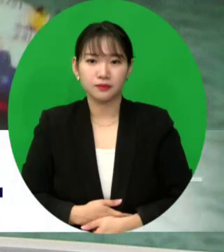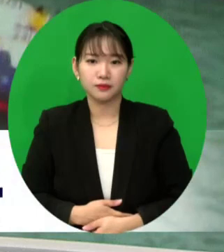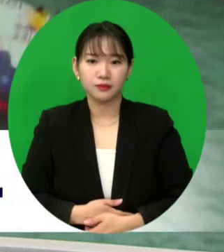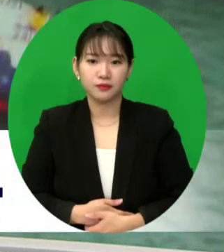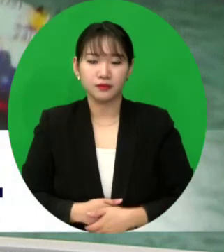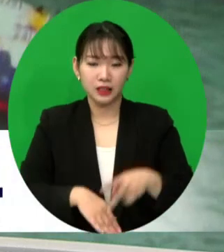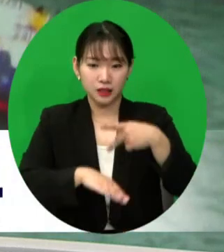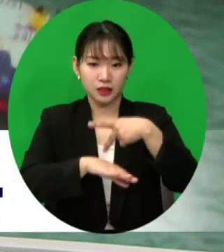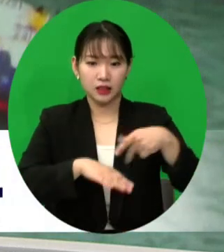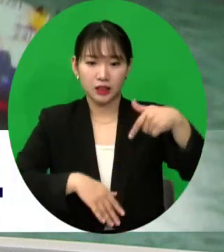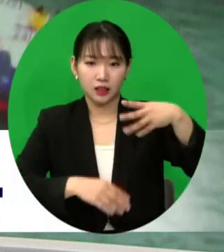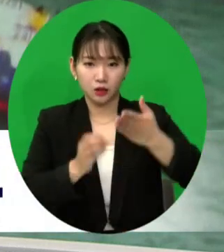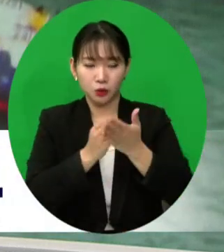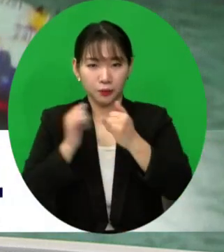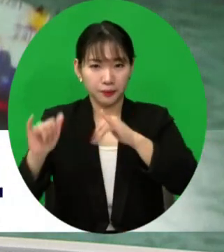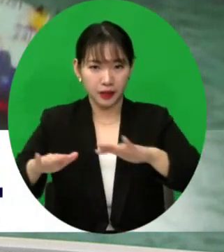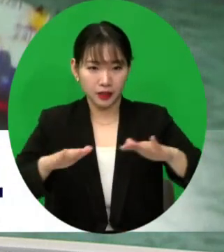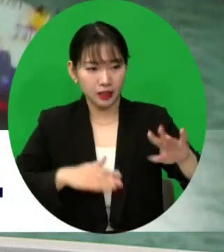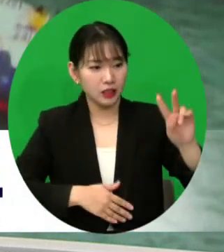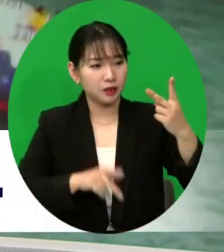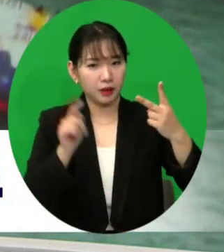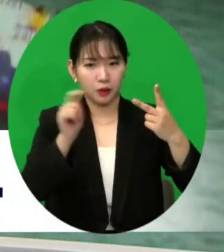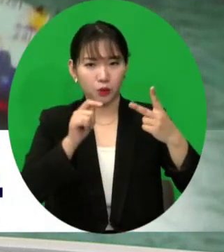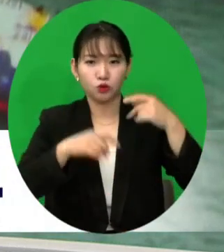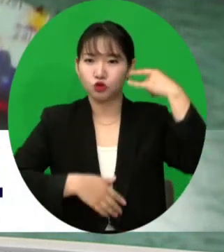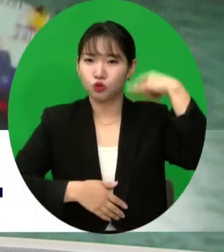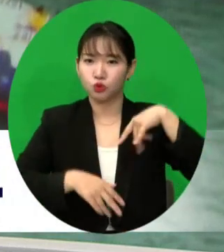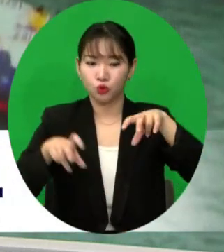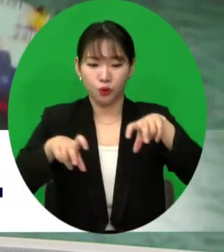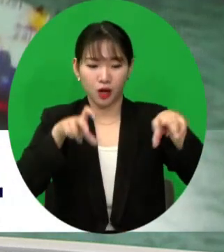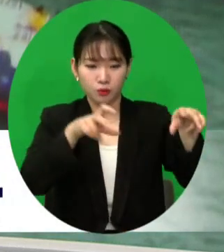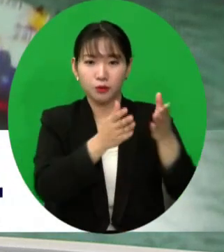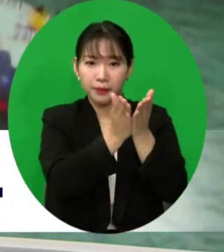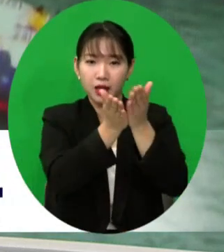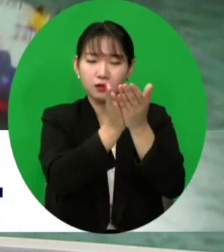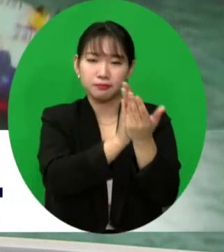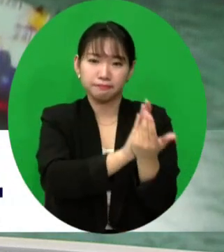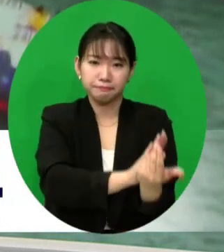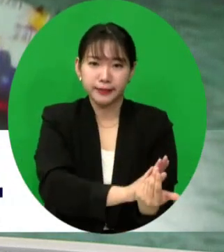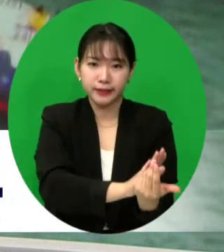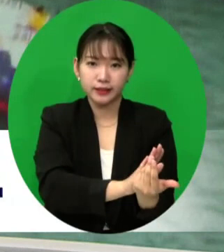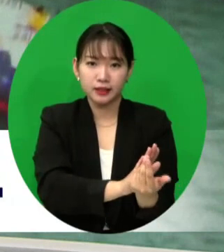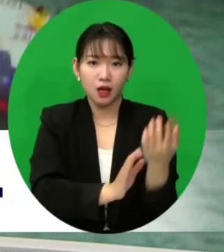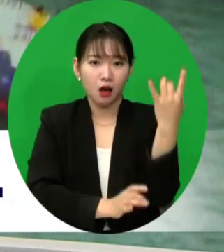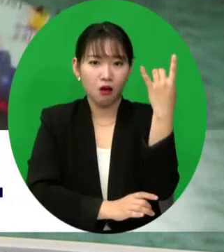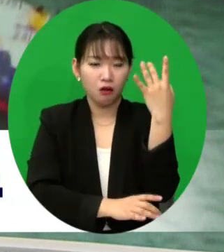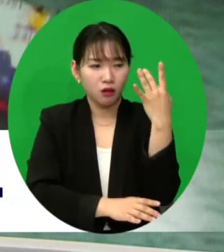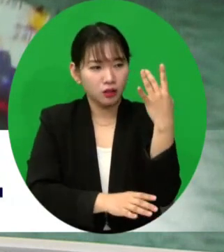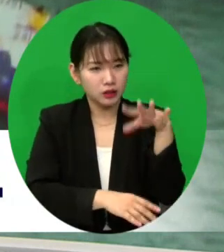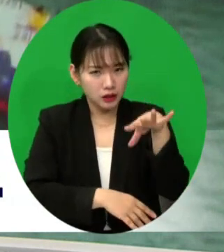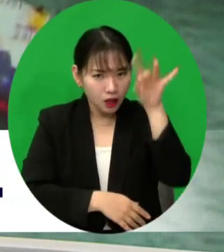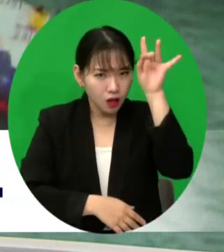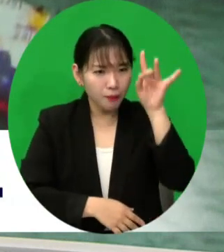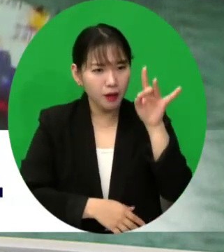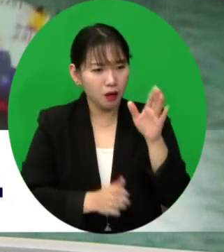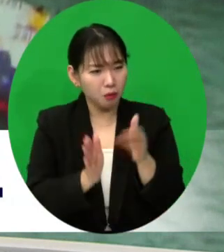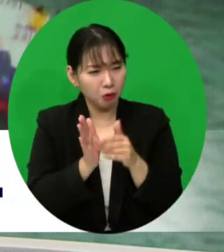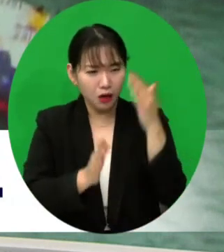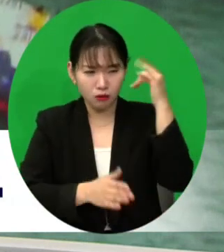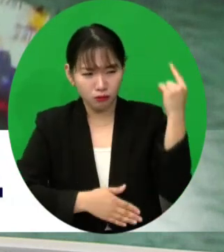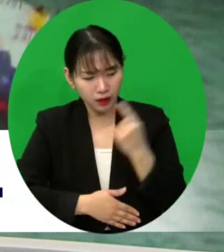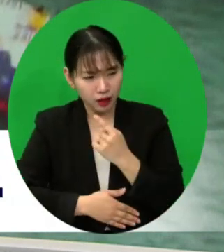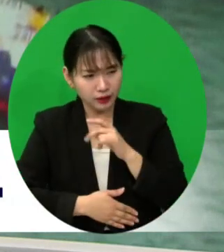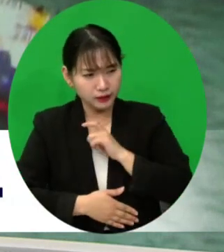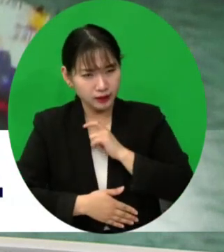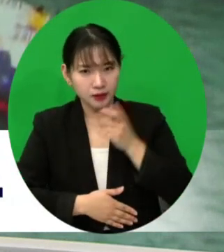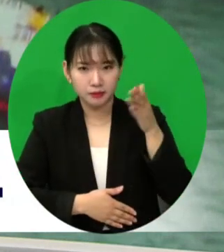신안군 가거도 해상에서 200톤급 중국 화물선이 침몰했습니다. 당초 밀입국 의심 정황이 있었지만